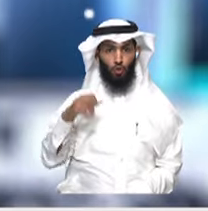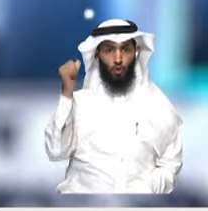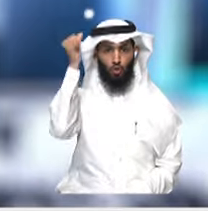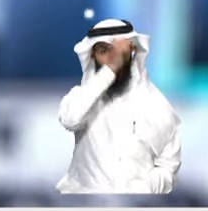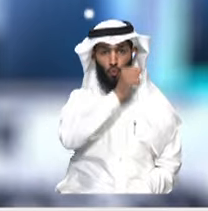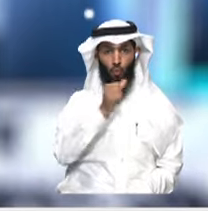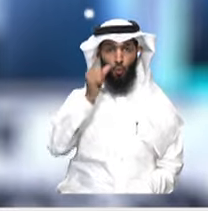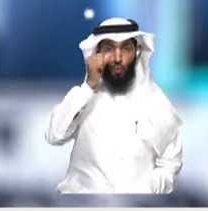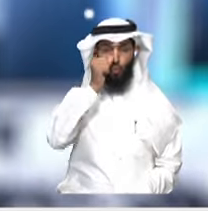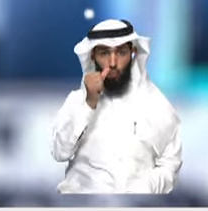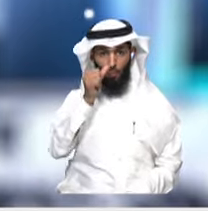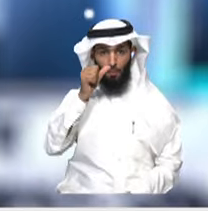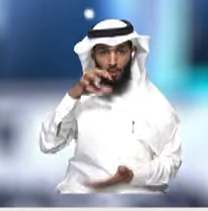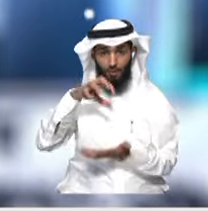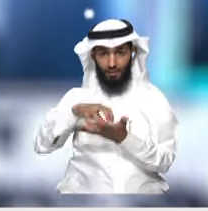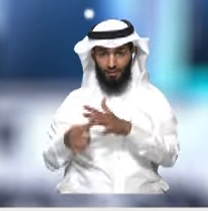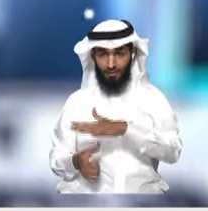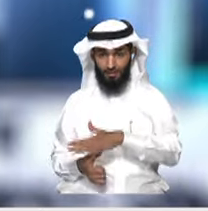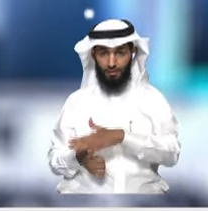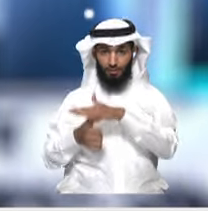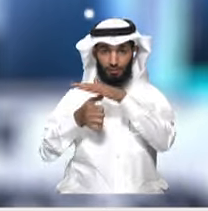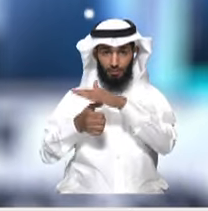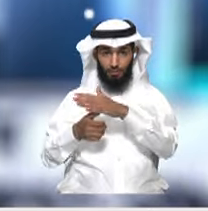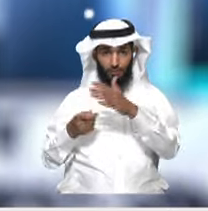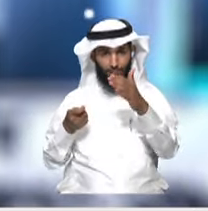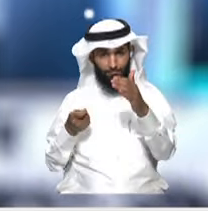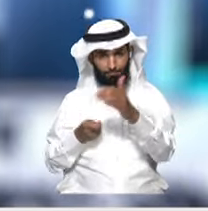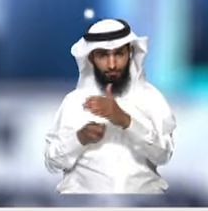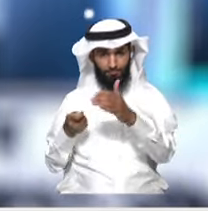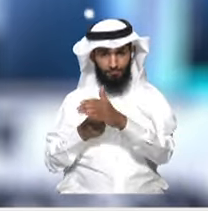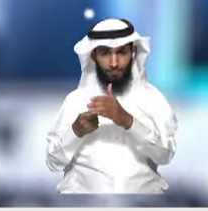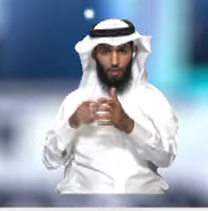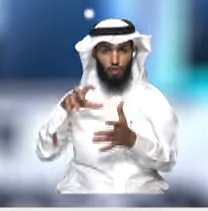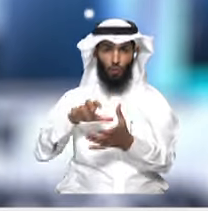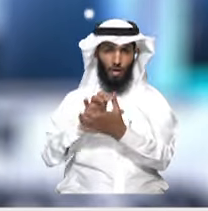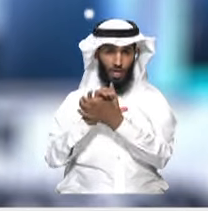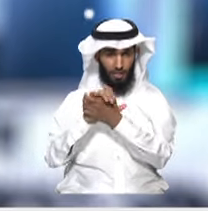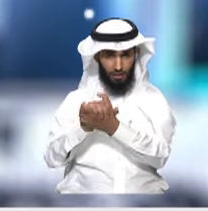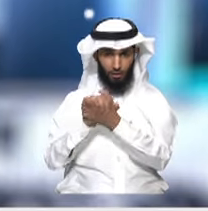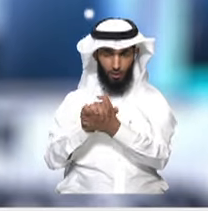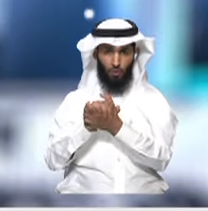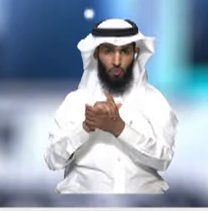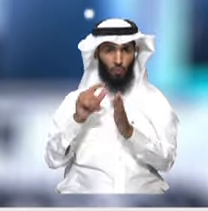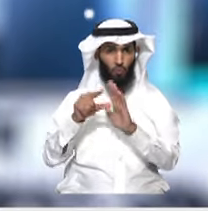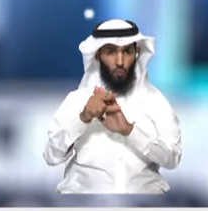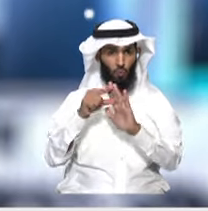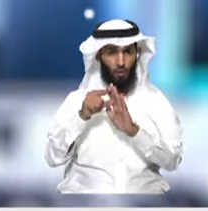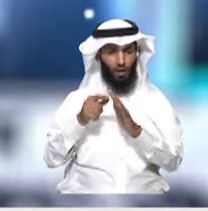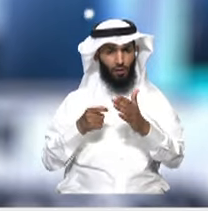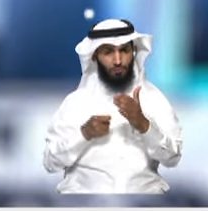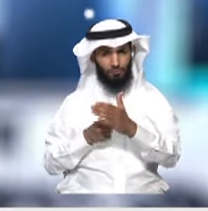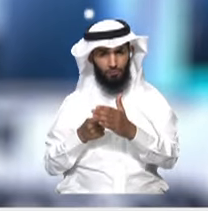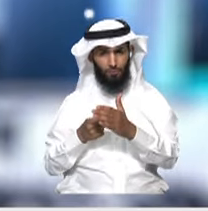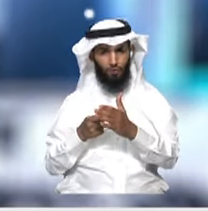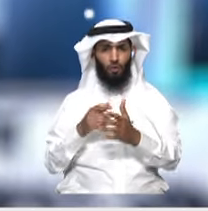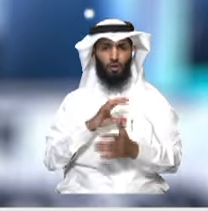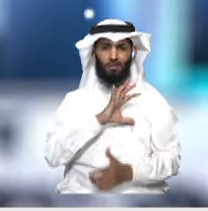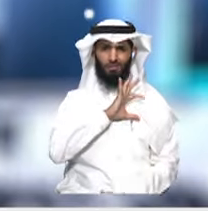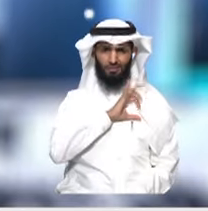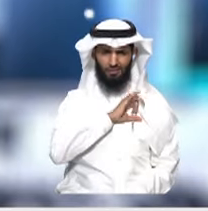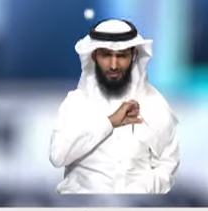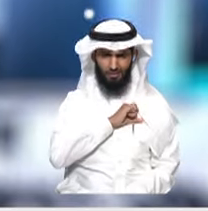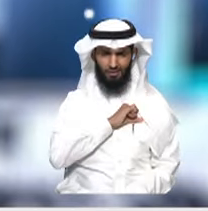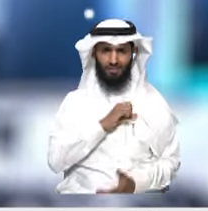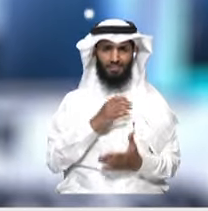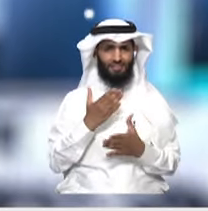جمهوريه اثيو الفيدراليه الديمقراطيه الصديقه ضمنها سموه خالص تعازيه وصادق مواساته